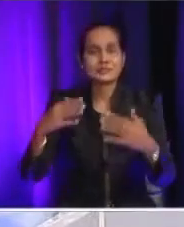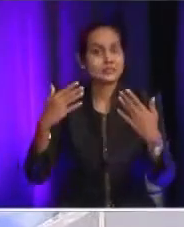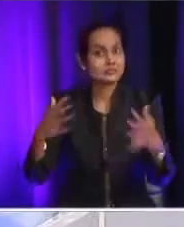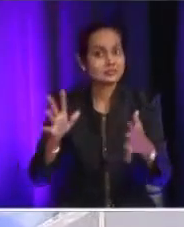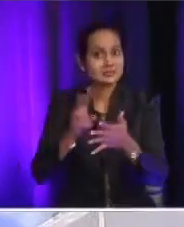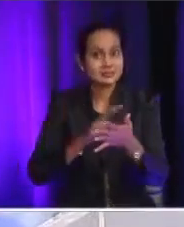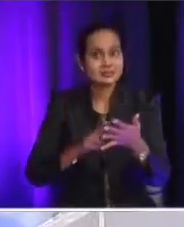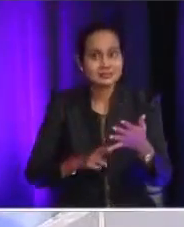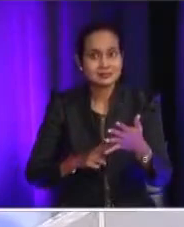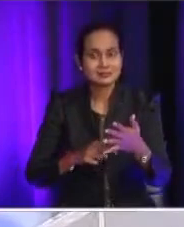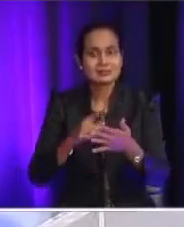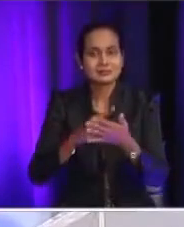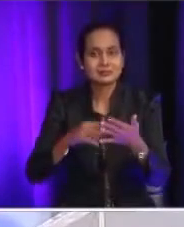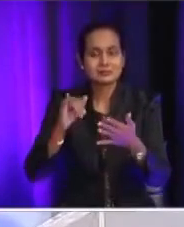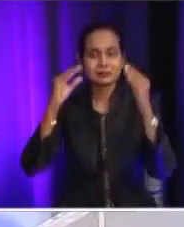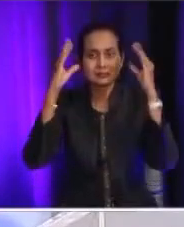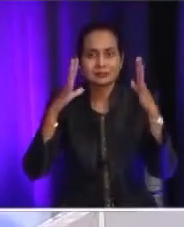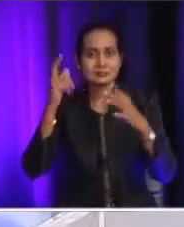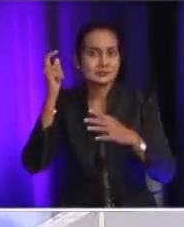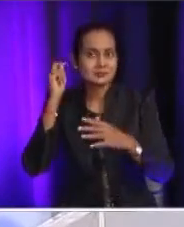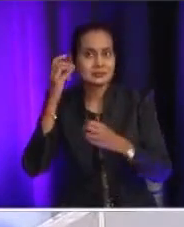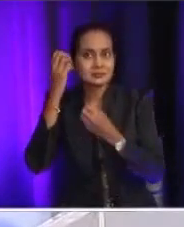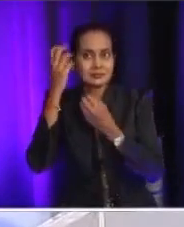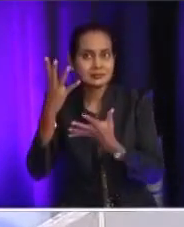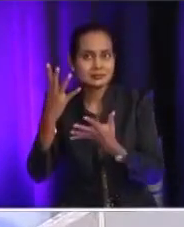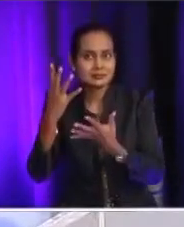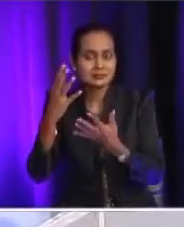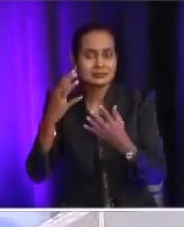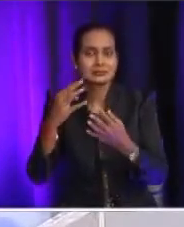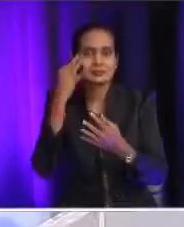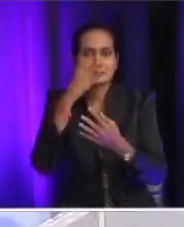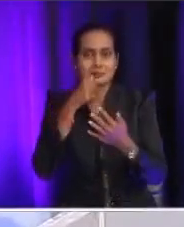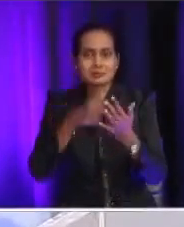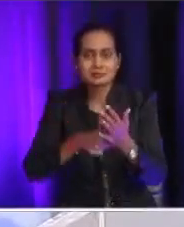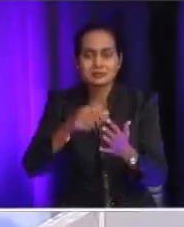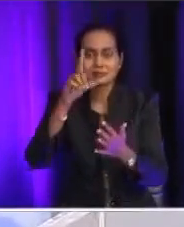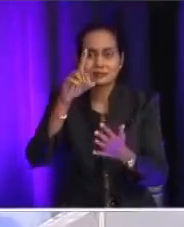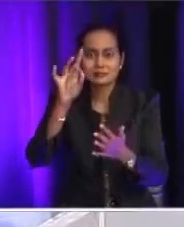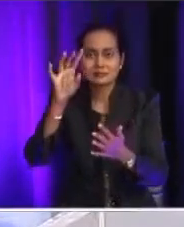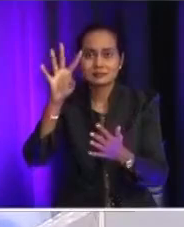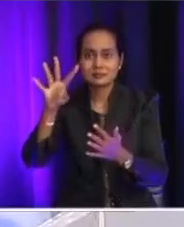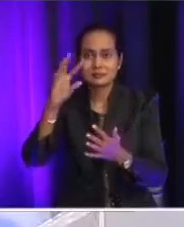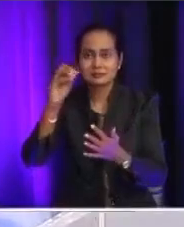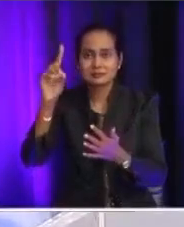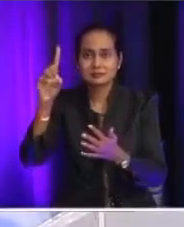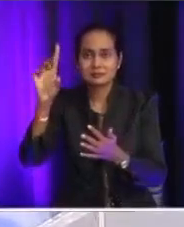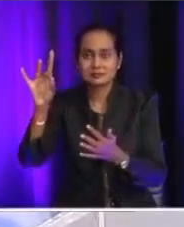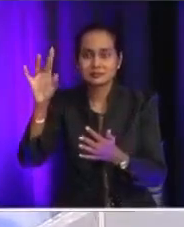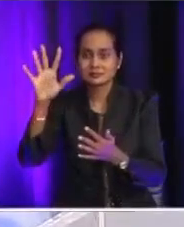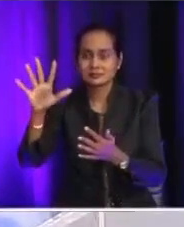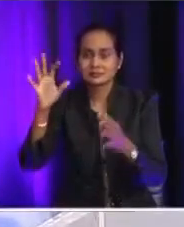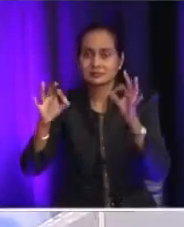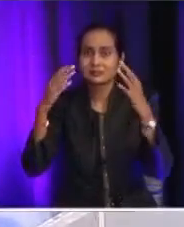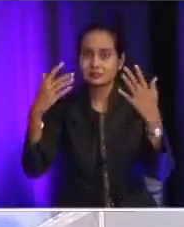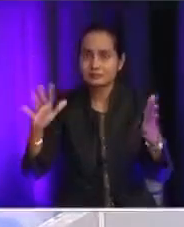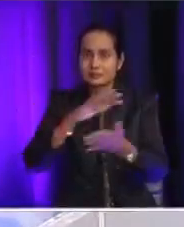membaca apa yang Cikgu Zainab katakan tadi di halaman muka surat 144 dan 185? Kalau dah semua,